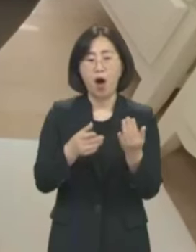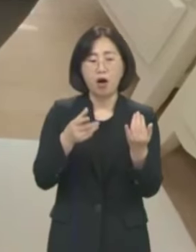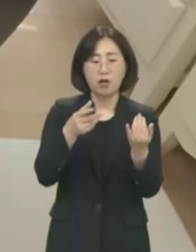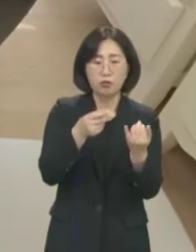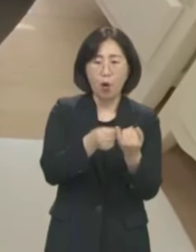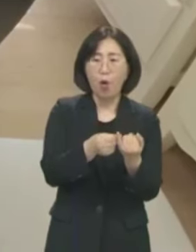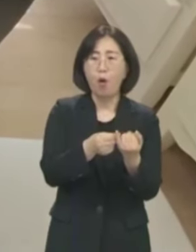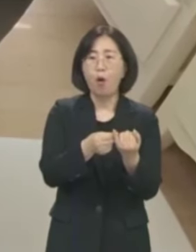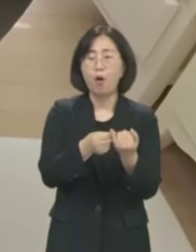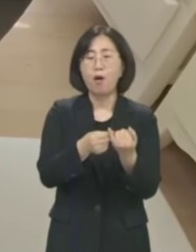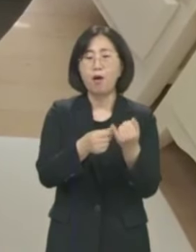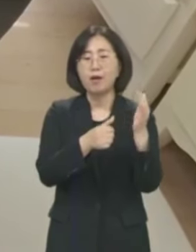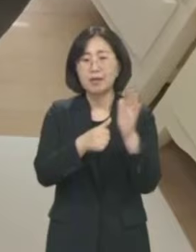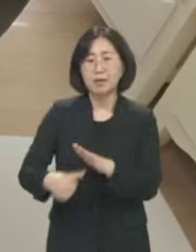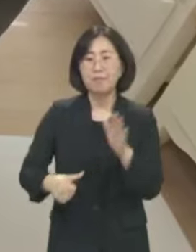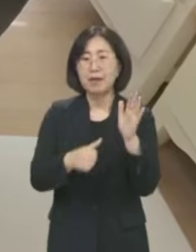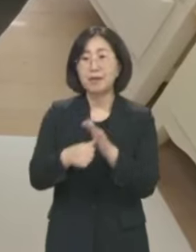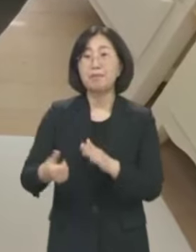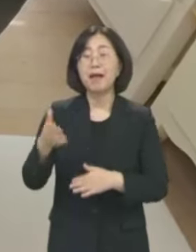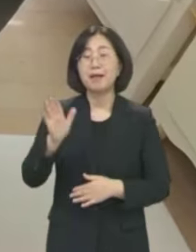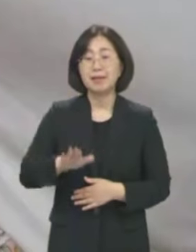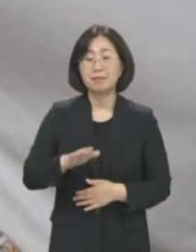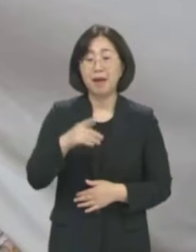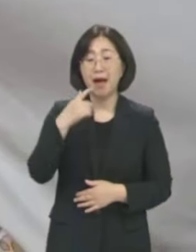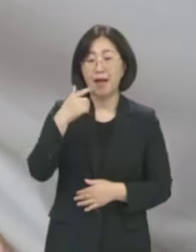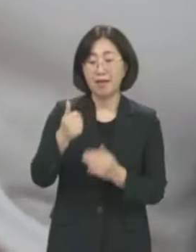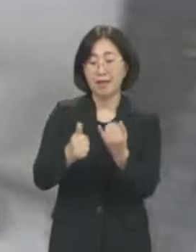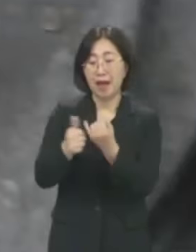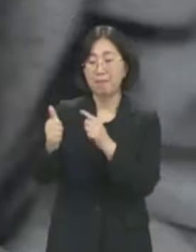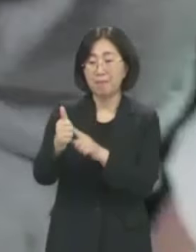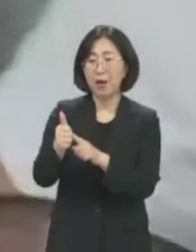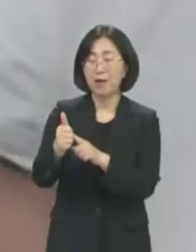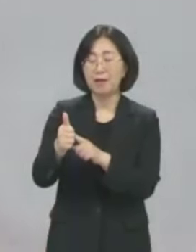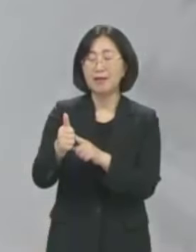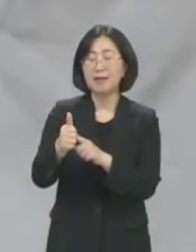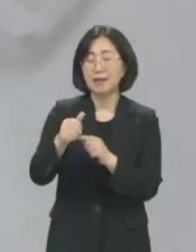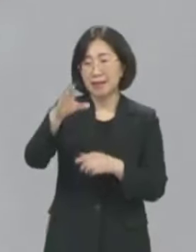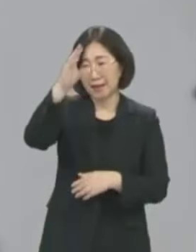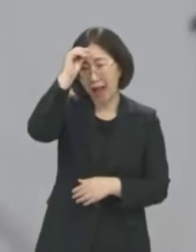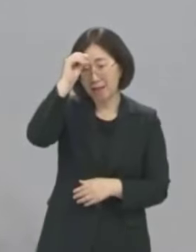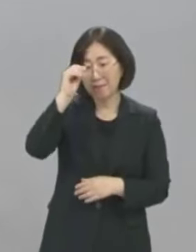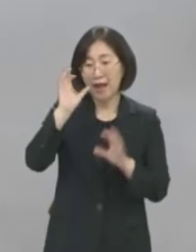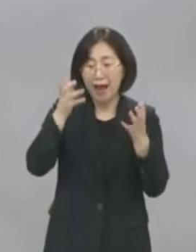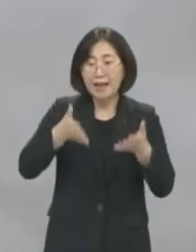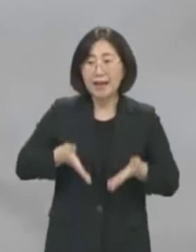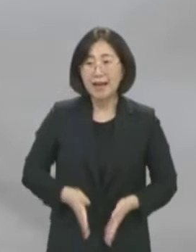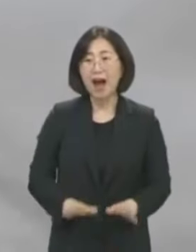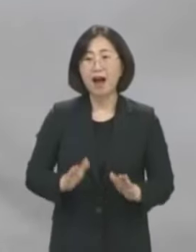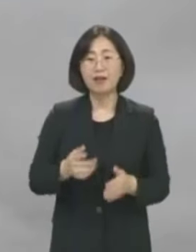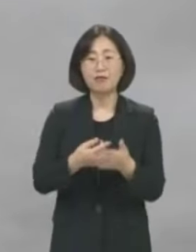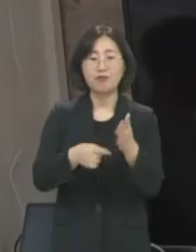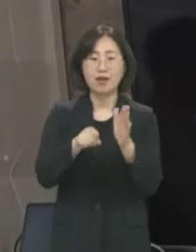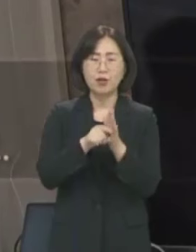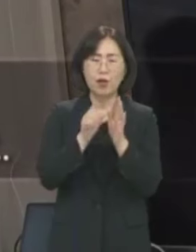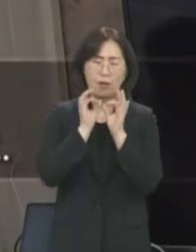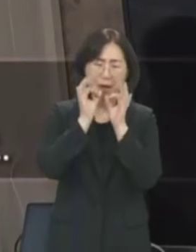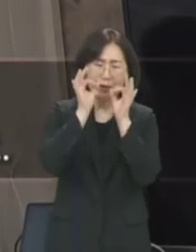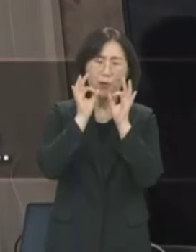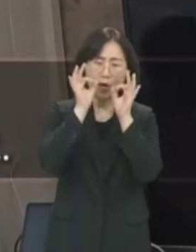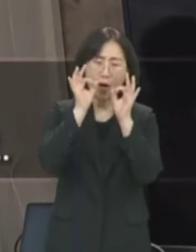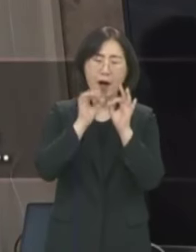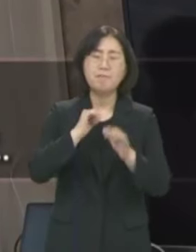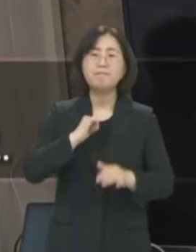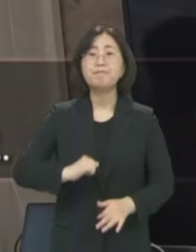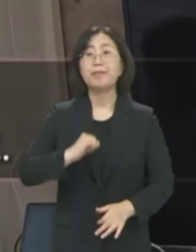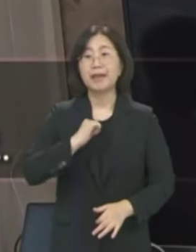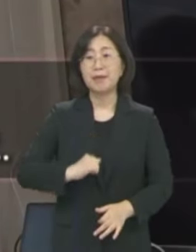컸지만 남편을 닮은 아이를 낳아 행복한 가정을 꾸리고 싶다는 간절함으로 지난 한 시간을 견뎌냈습니다.